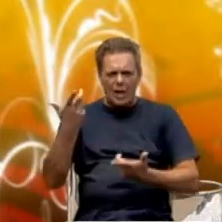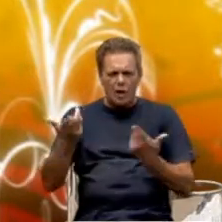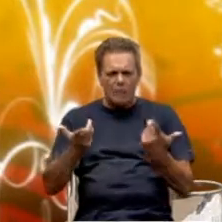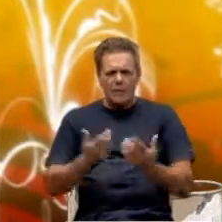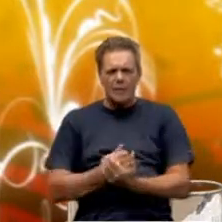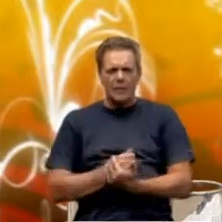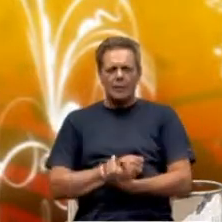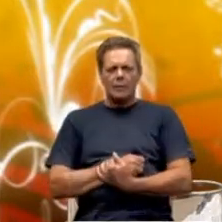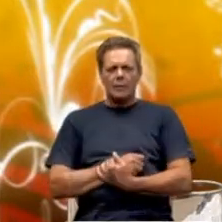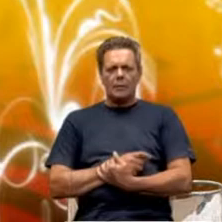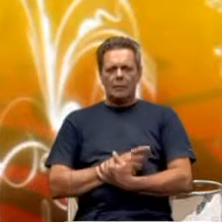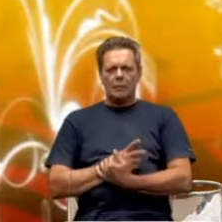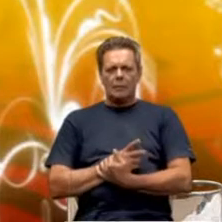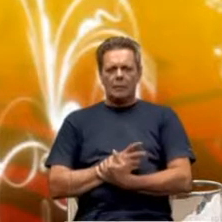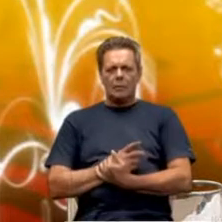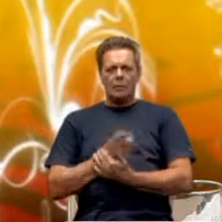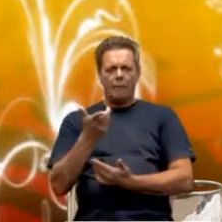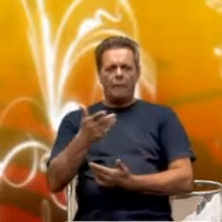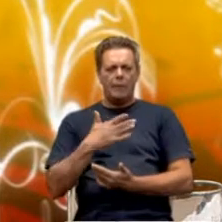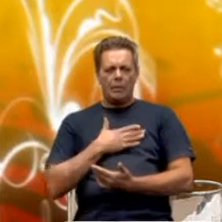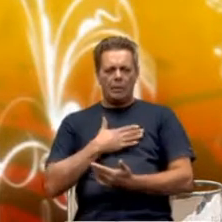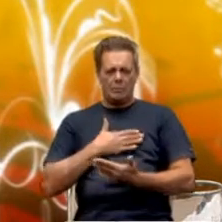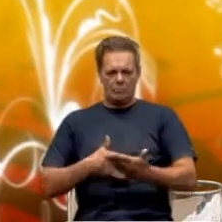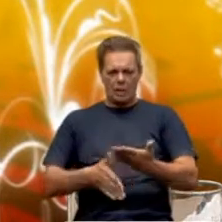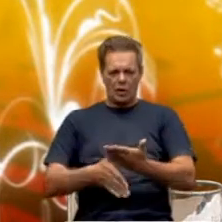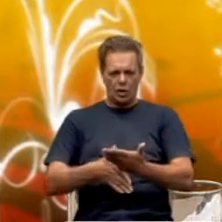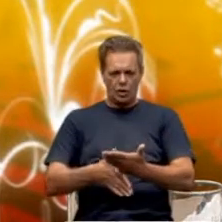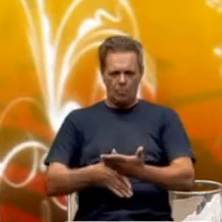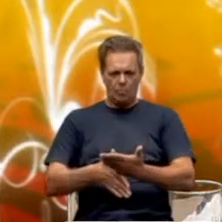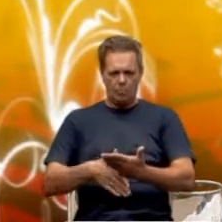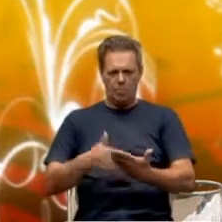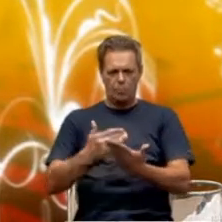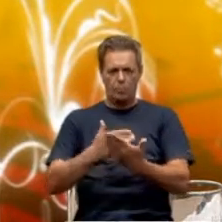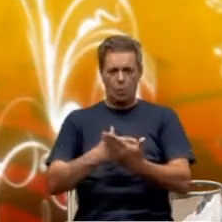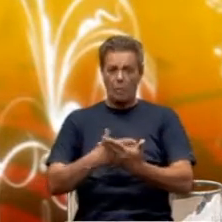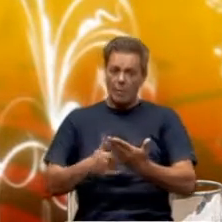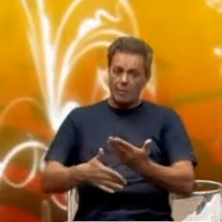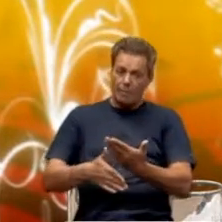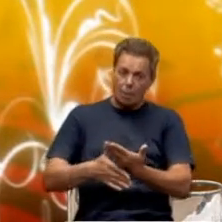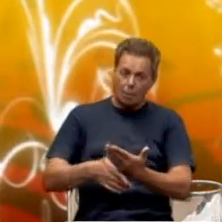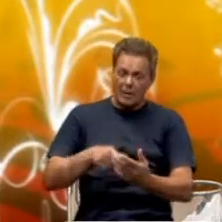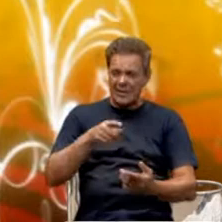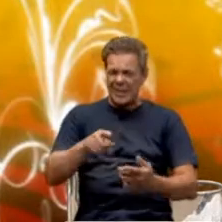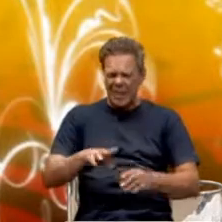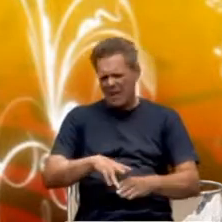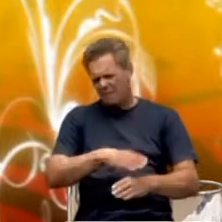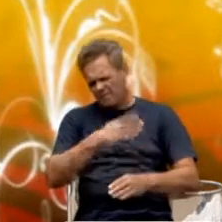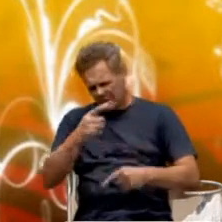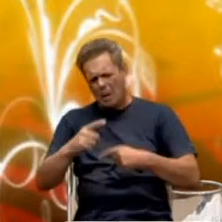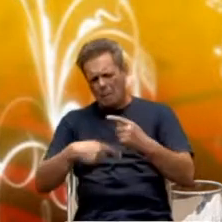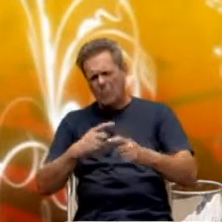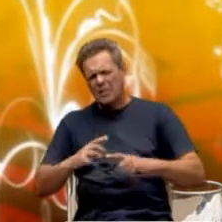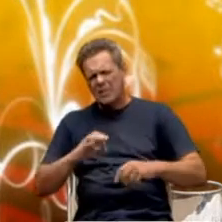Znači, vi to mentorski program hoćete razvati da pomognete da se preživi i posljedice